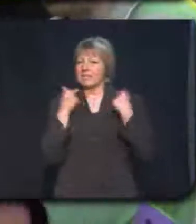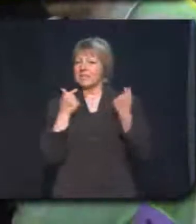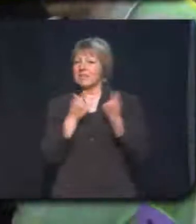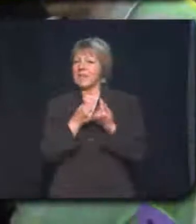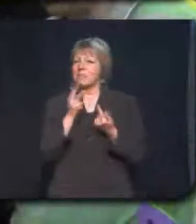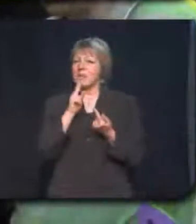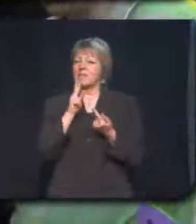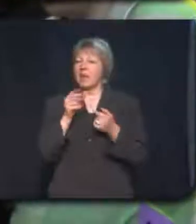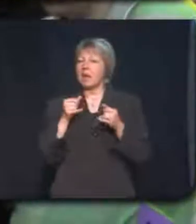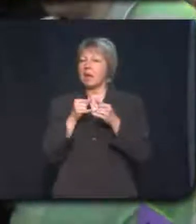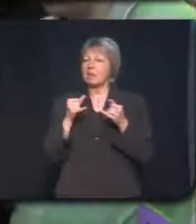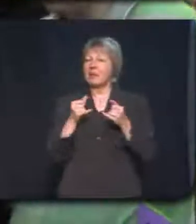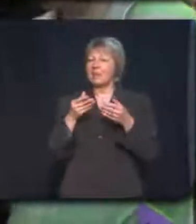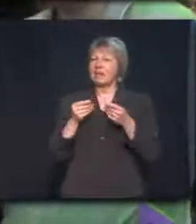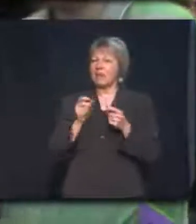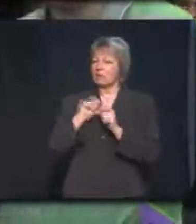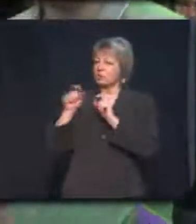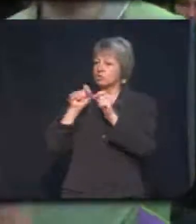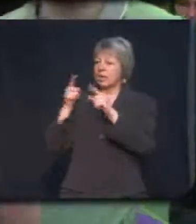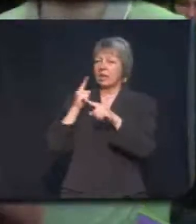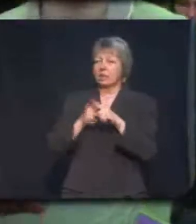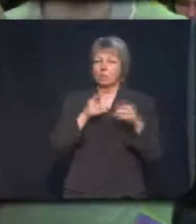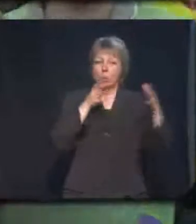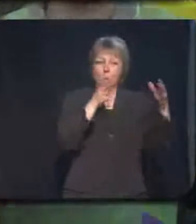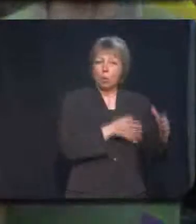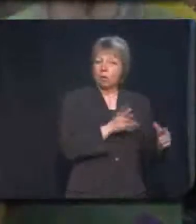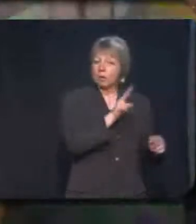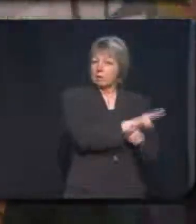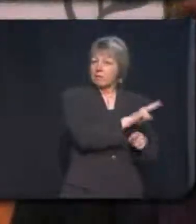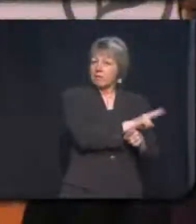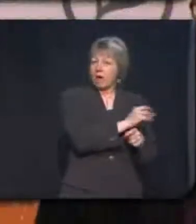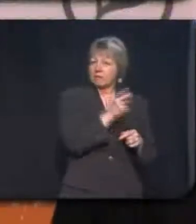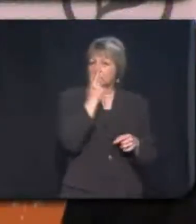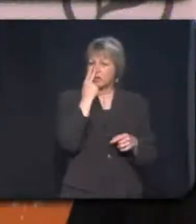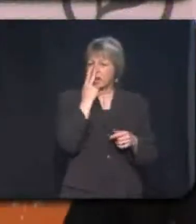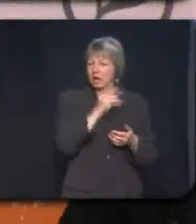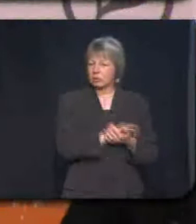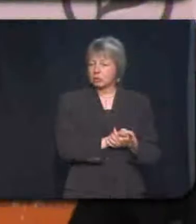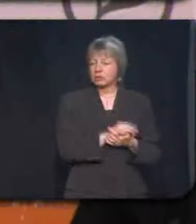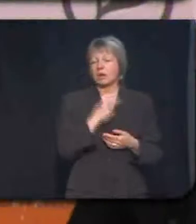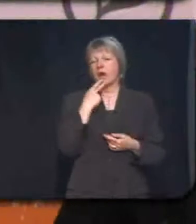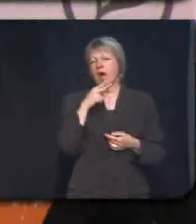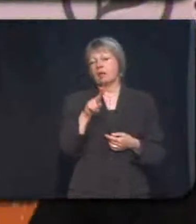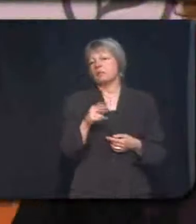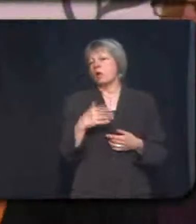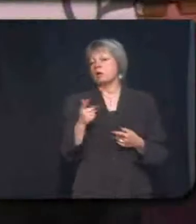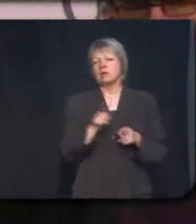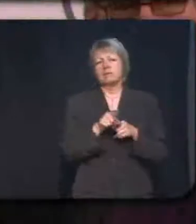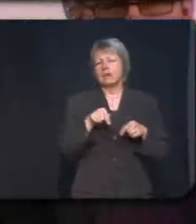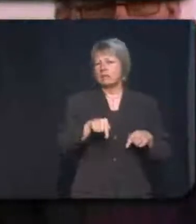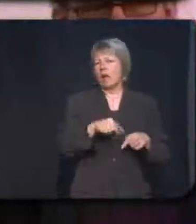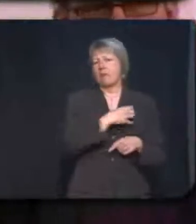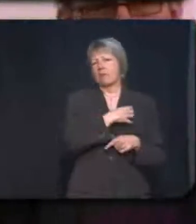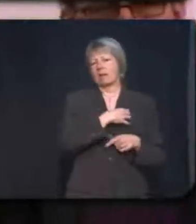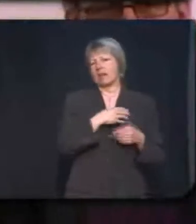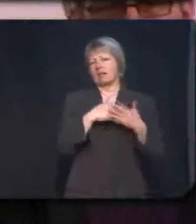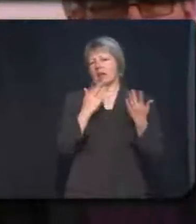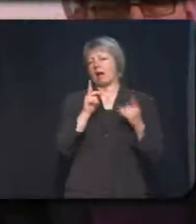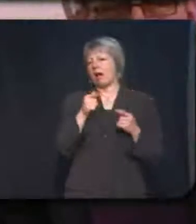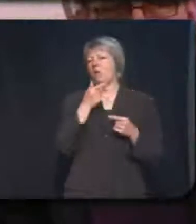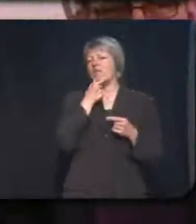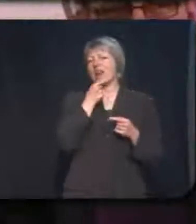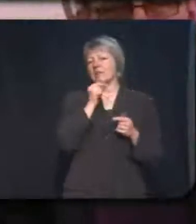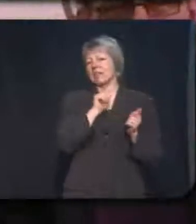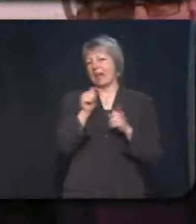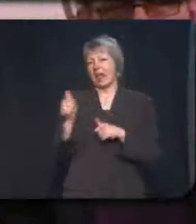ist briefeinladung das ganze läuft genauso wie bei Bundesparteitagen es gibt freiwillige Helfer wenn es nicht genügend freiwillige